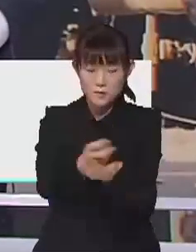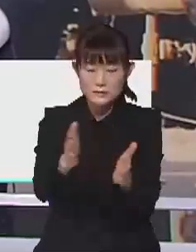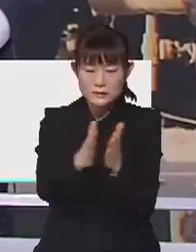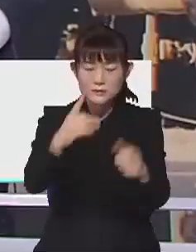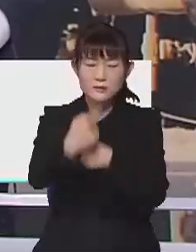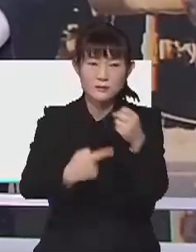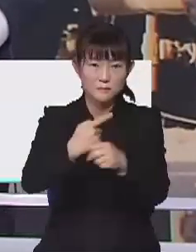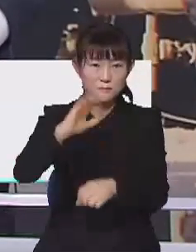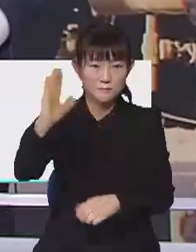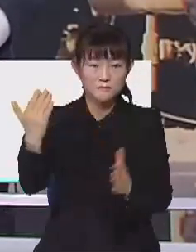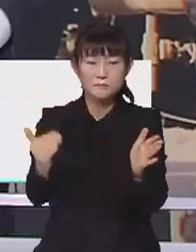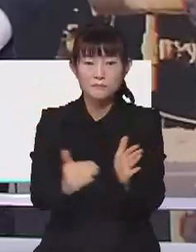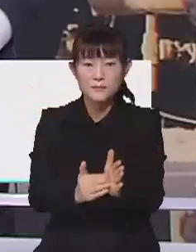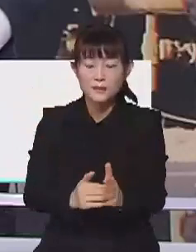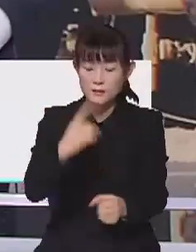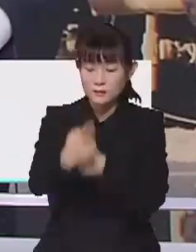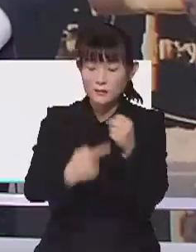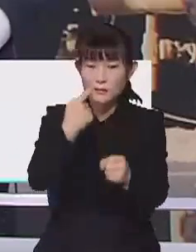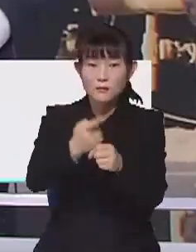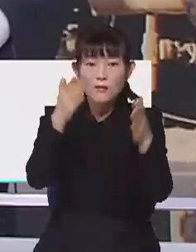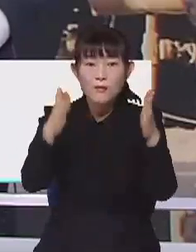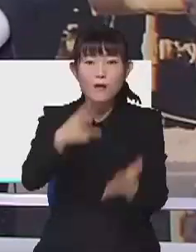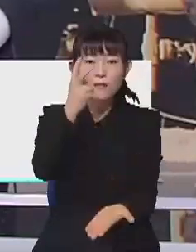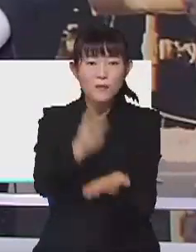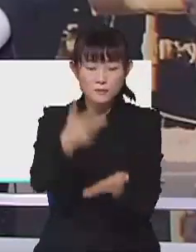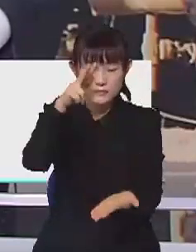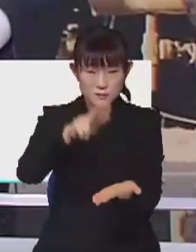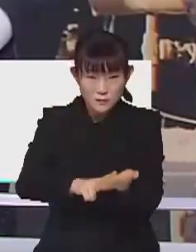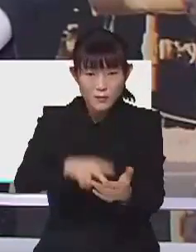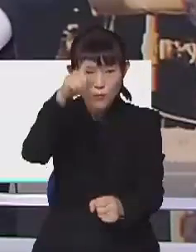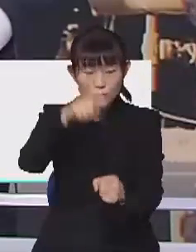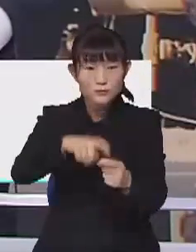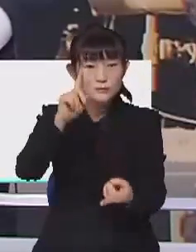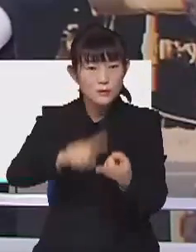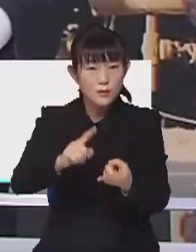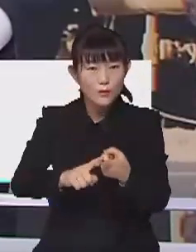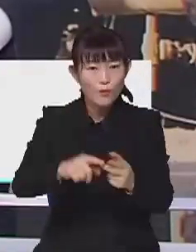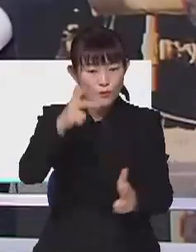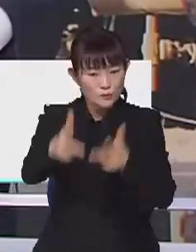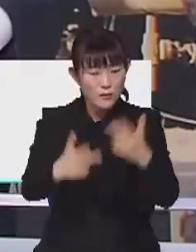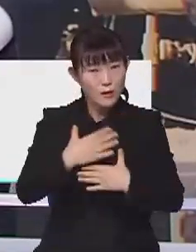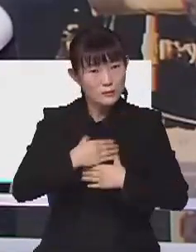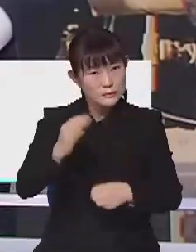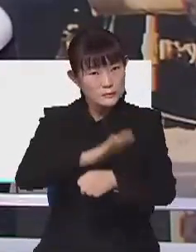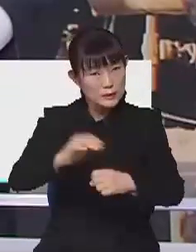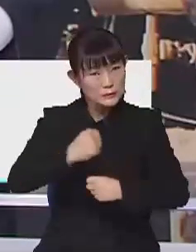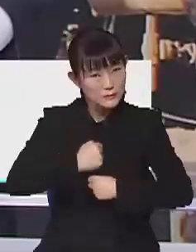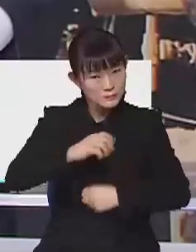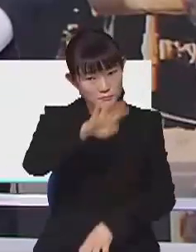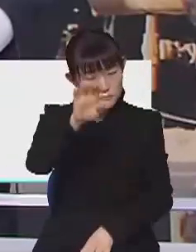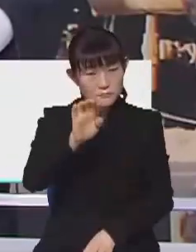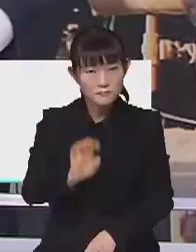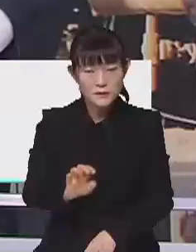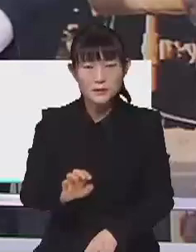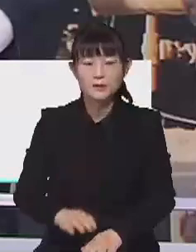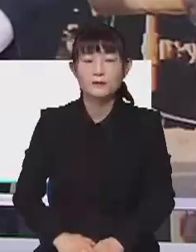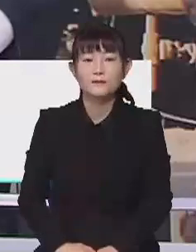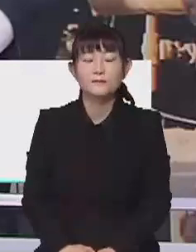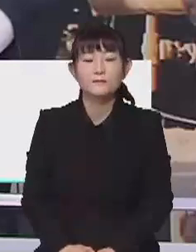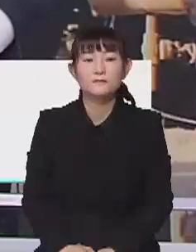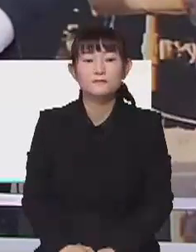1년이 지났습니다. 지난 1년간 법이 제정됐던 취지대로 현장의 안전은 지켜졌을지 박성호 기자가